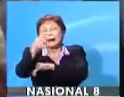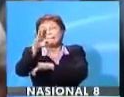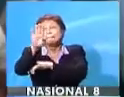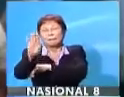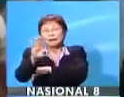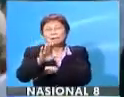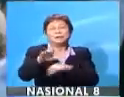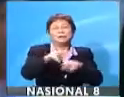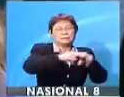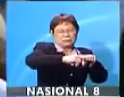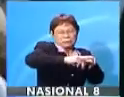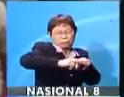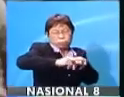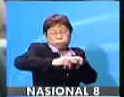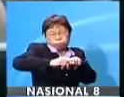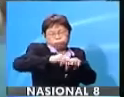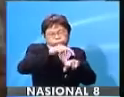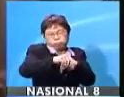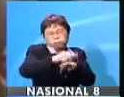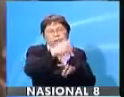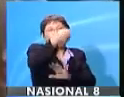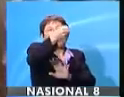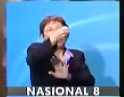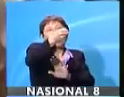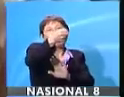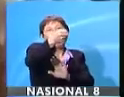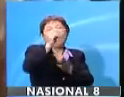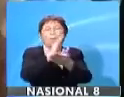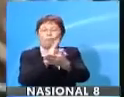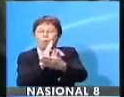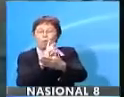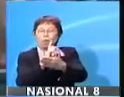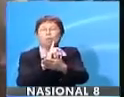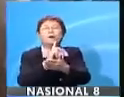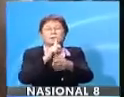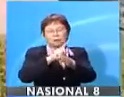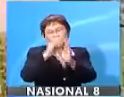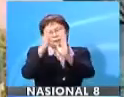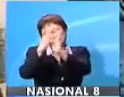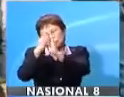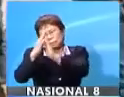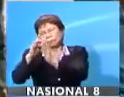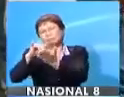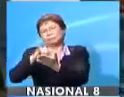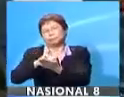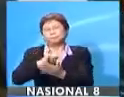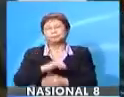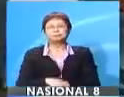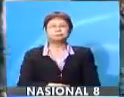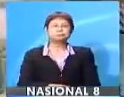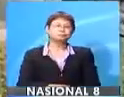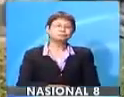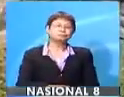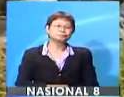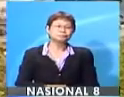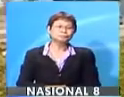kereta api Metro Delhi turut menggantung sementara perkhidmatannya di bandaraya itu.